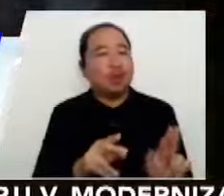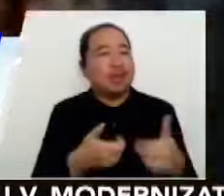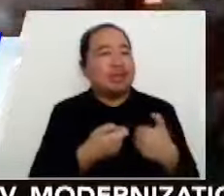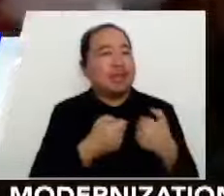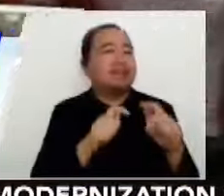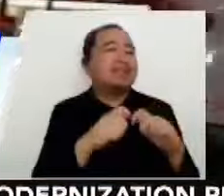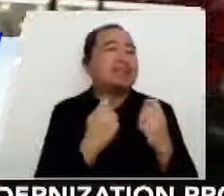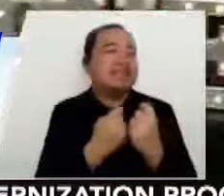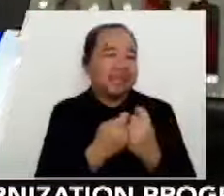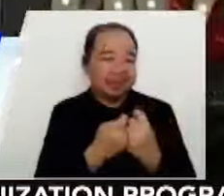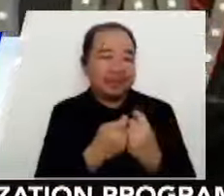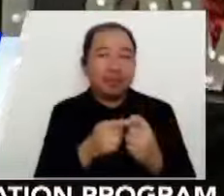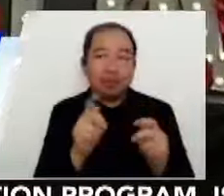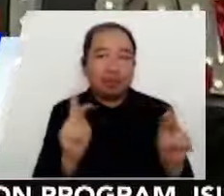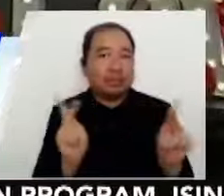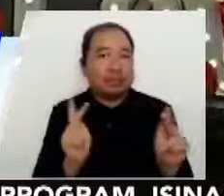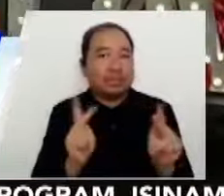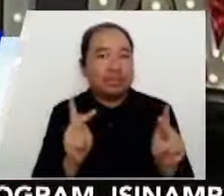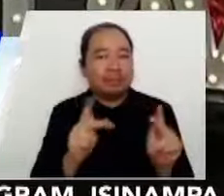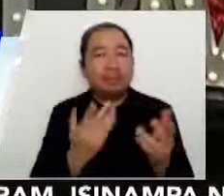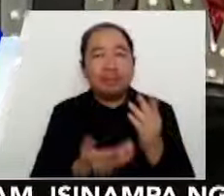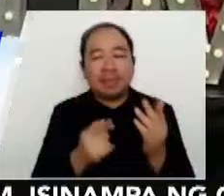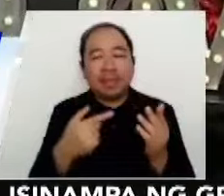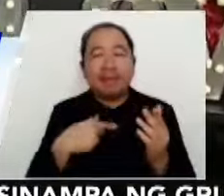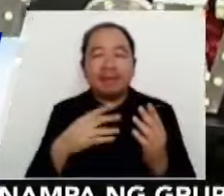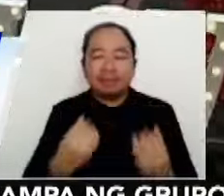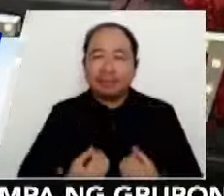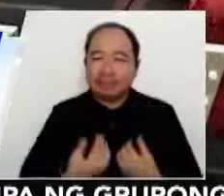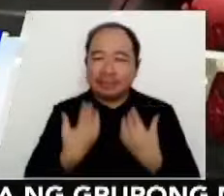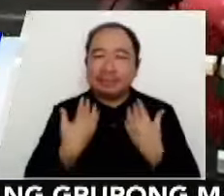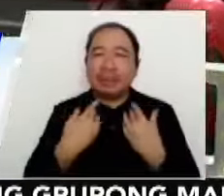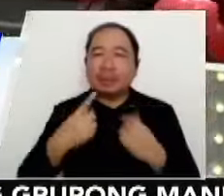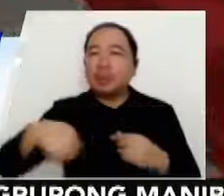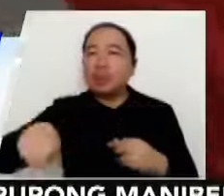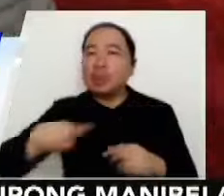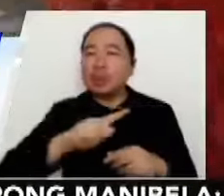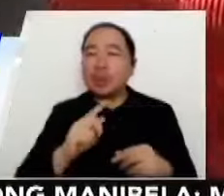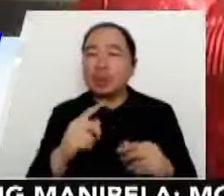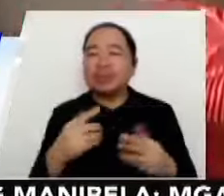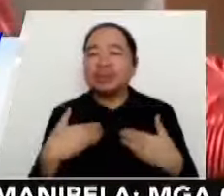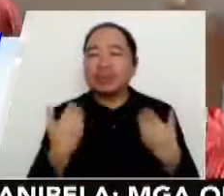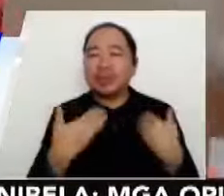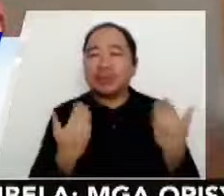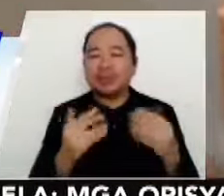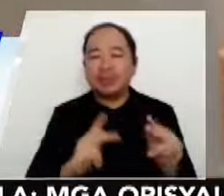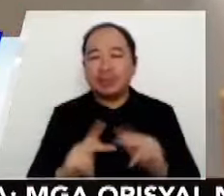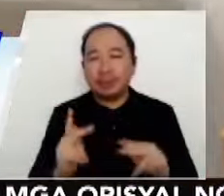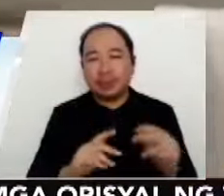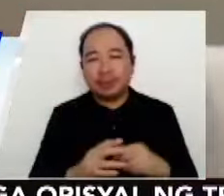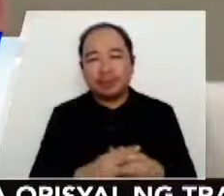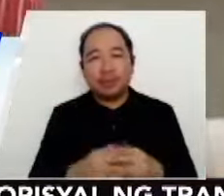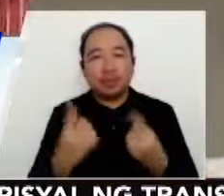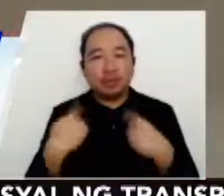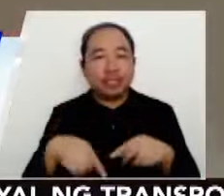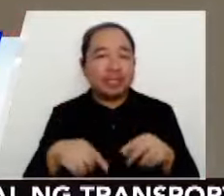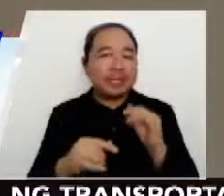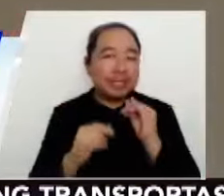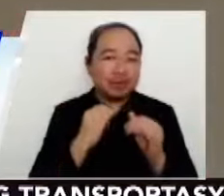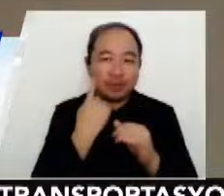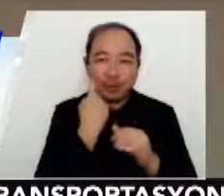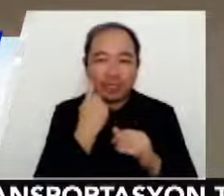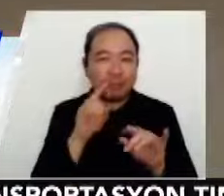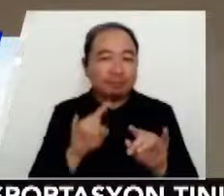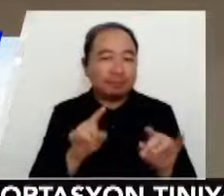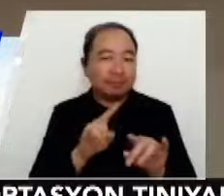kakikiligan at kapupulutan ng inspirasyon ng mga kabataan. Sa press conference pa lang, kitang-kita